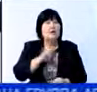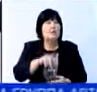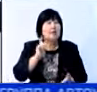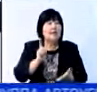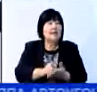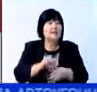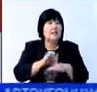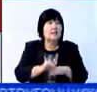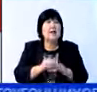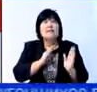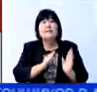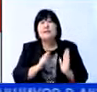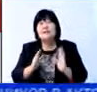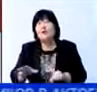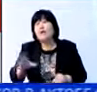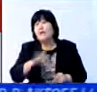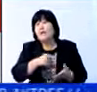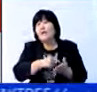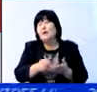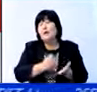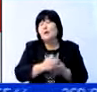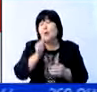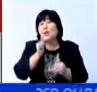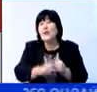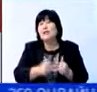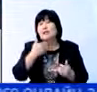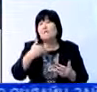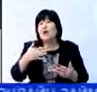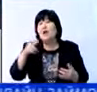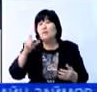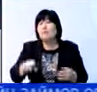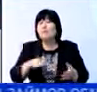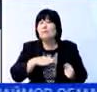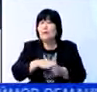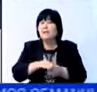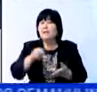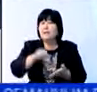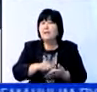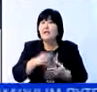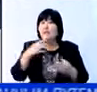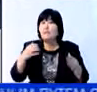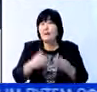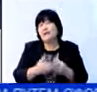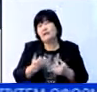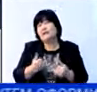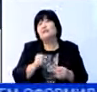должна проводиться системно. Была подчеркнута роль каждого партийца в реализации поставленных перед партией